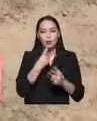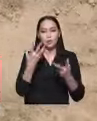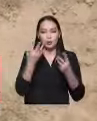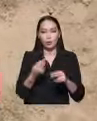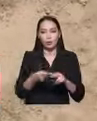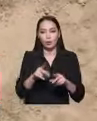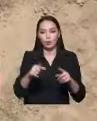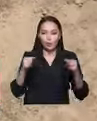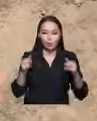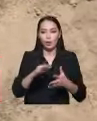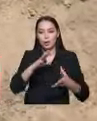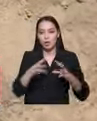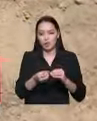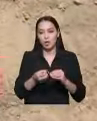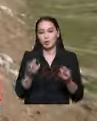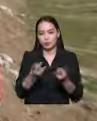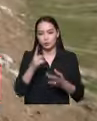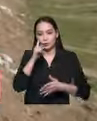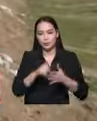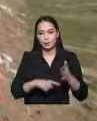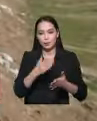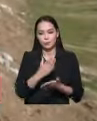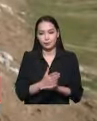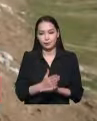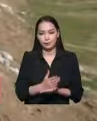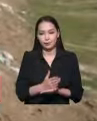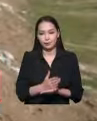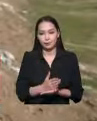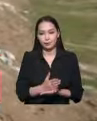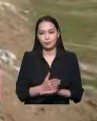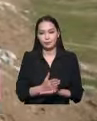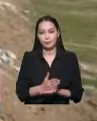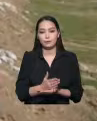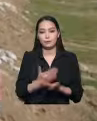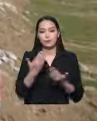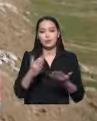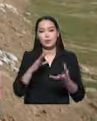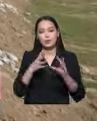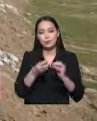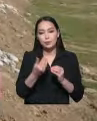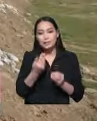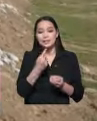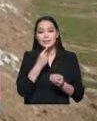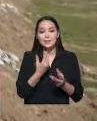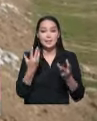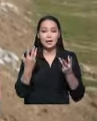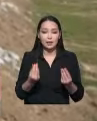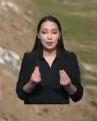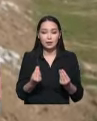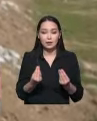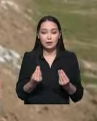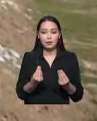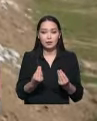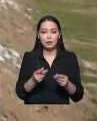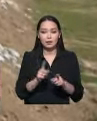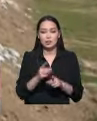ғана нәтиже береді деген ұстанымда. Екі күн болды міне көмекті шақырғанымызға. Жалпы осындай қиын кезде шығыс,